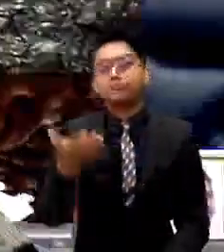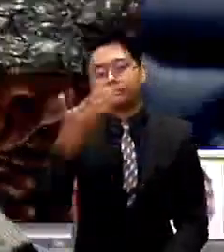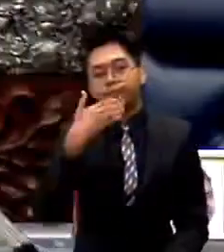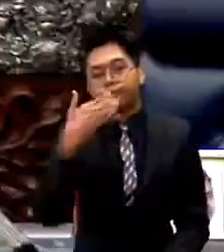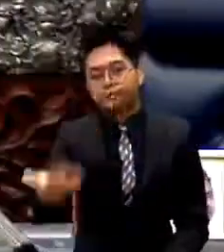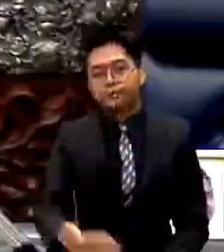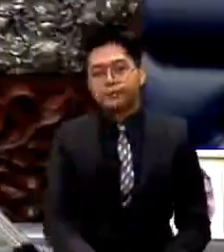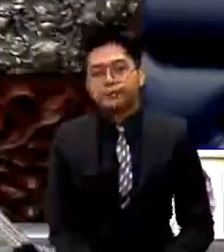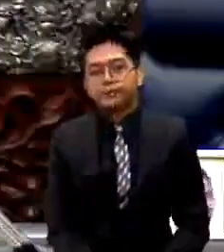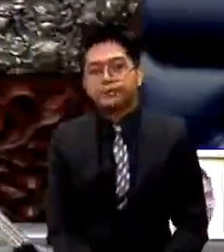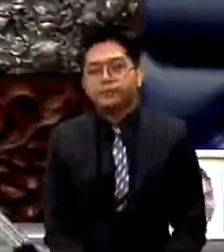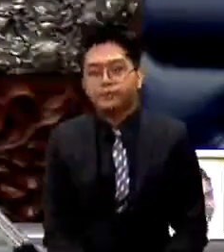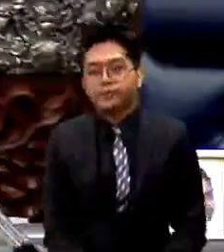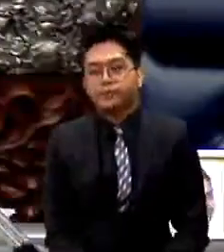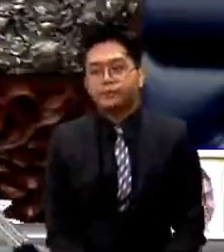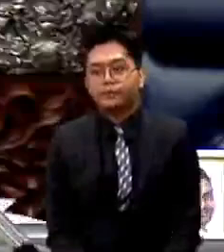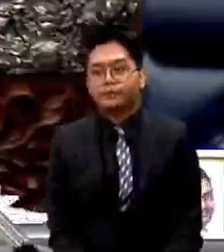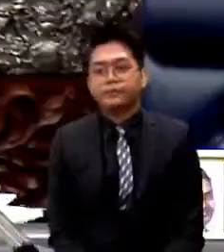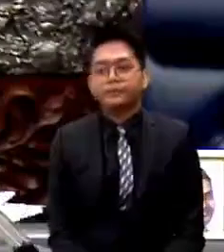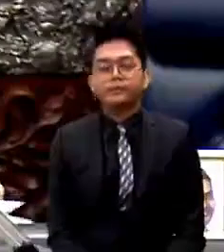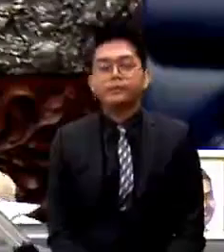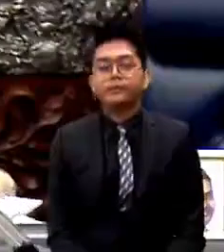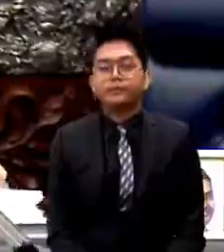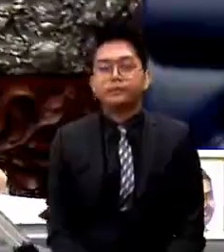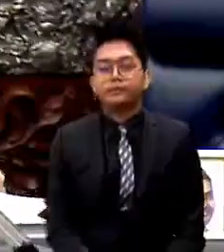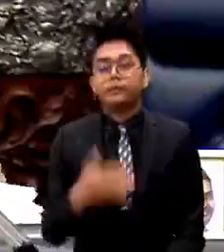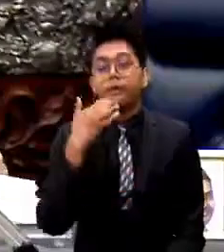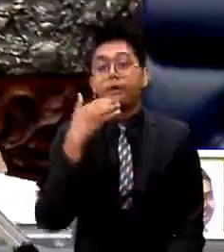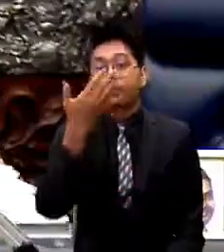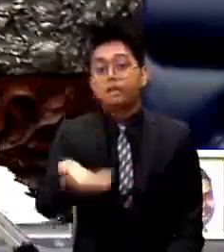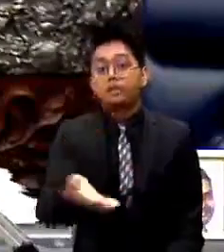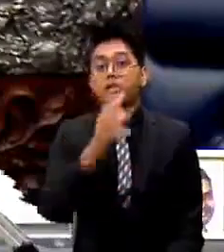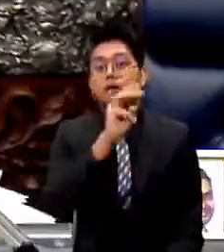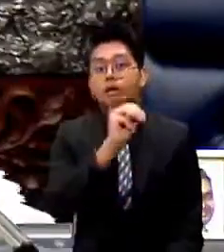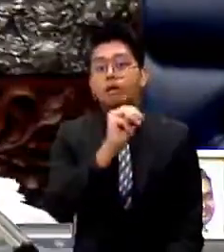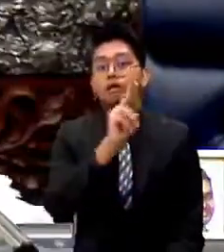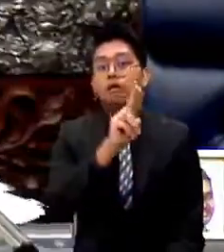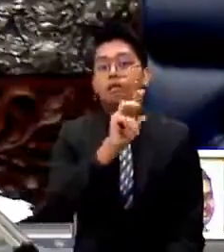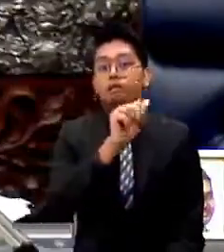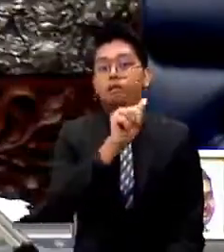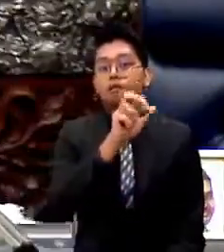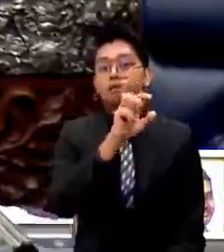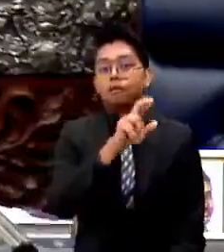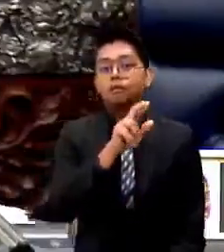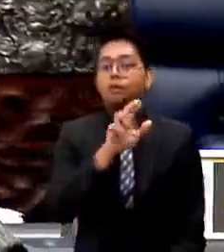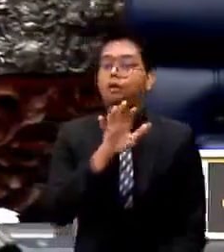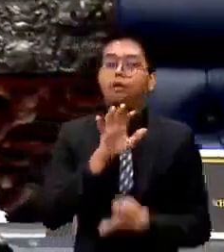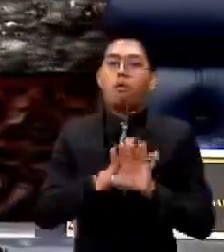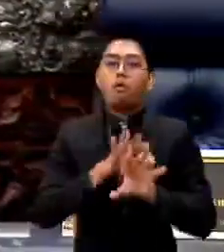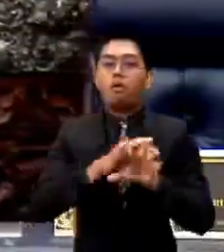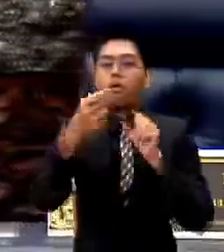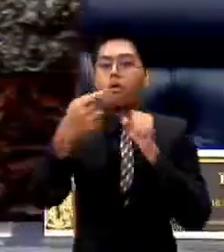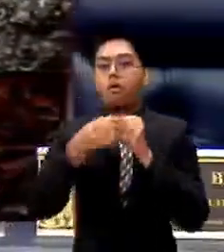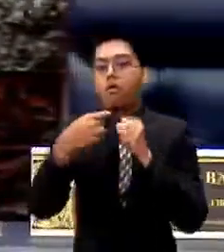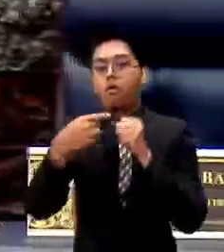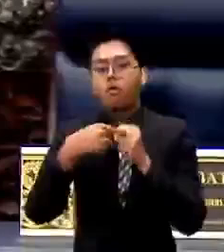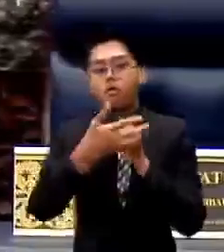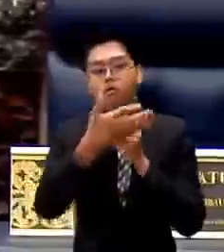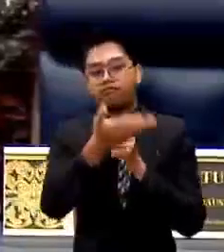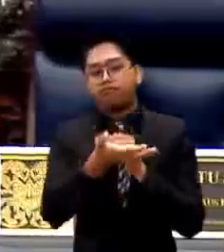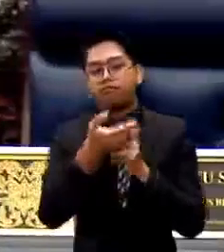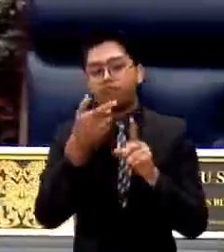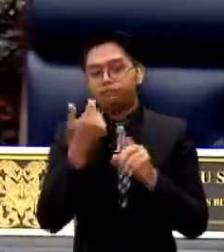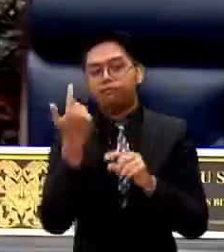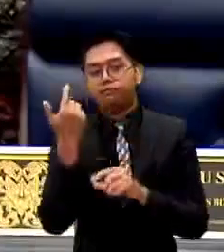kasih terima kasih ahli yang berhormat Bu tetapi saya rasa banyak tuduhan yang dibuat oleh yang ahli yang berhormat buah